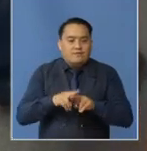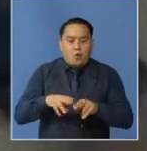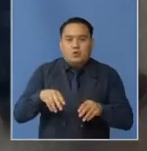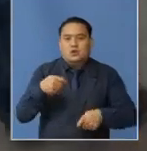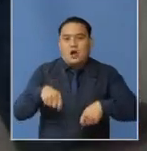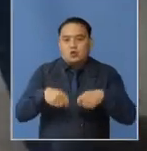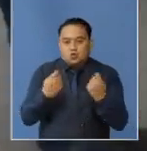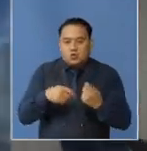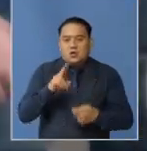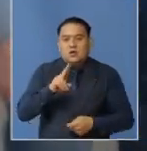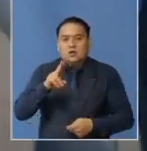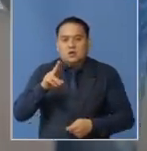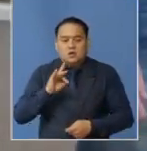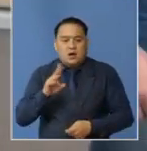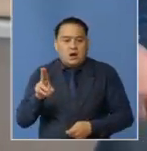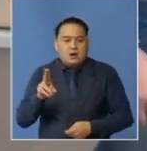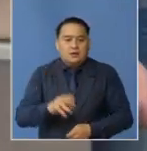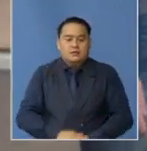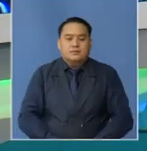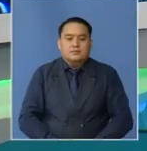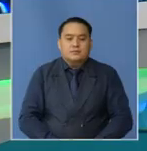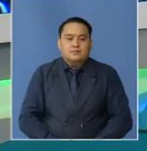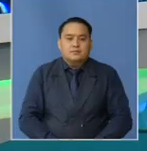административных правонарушениях страны.